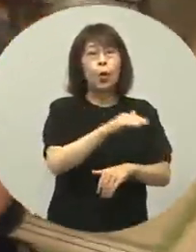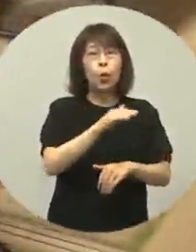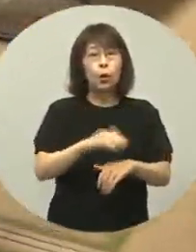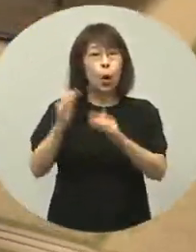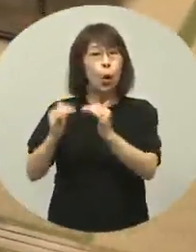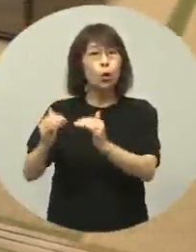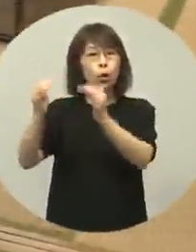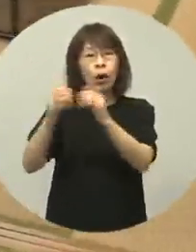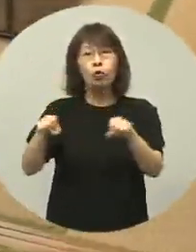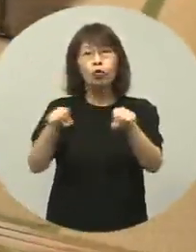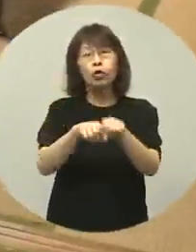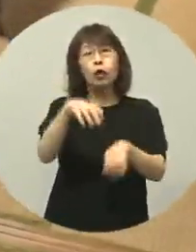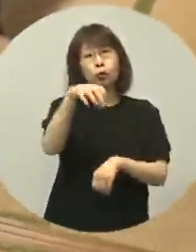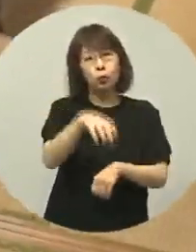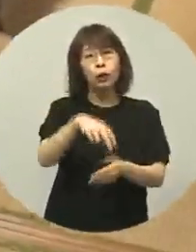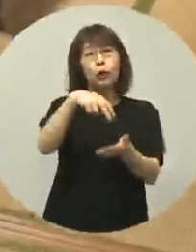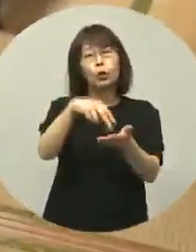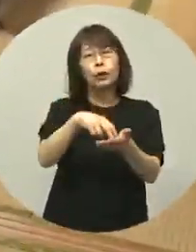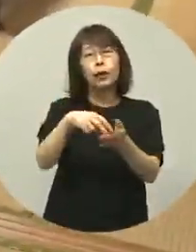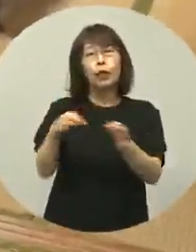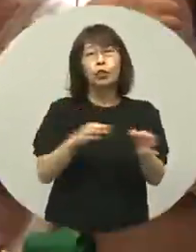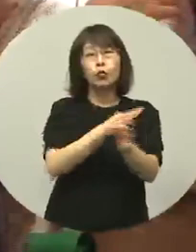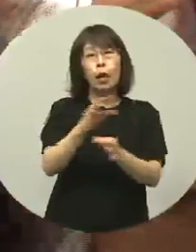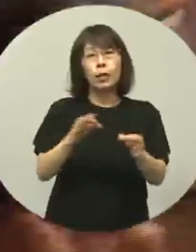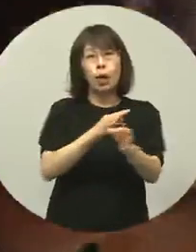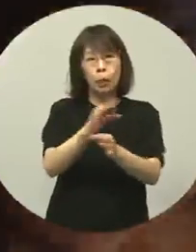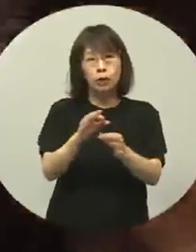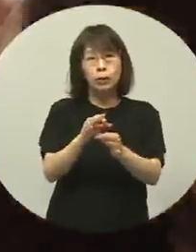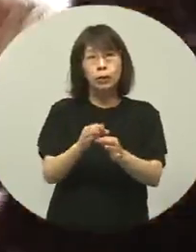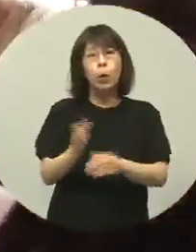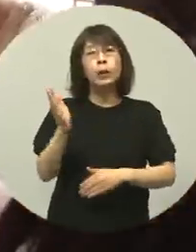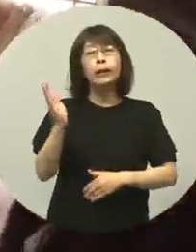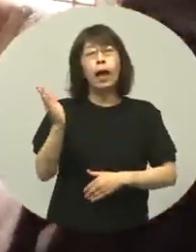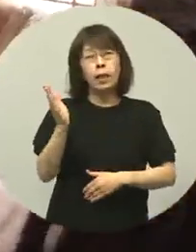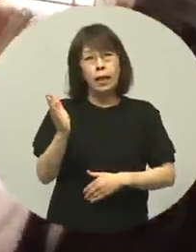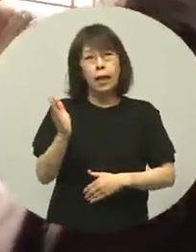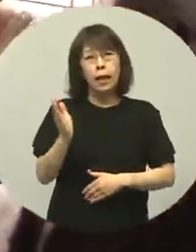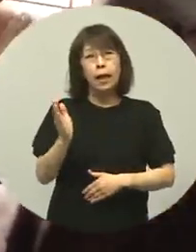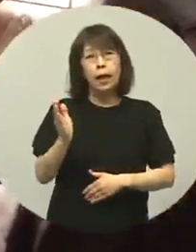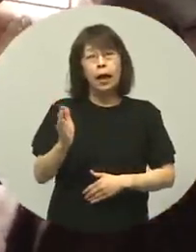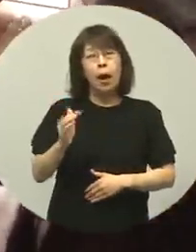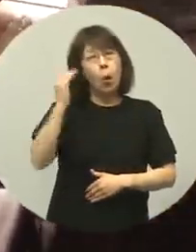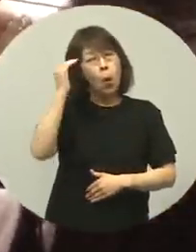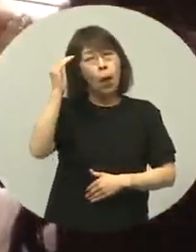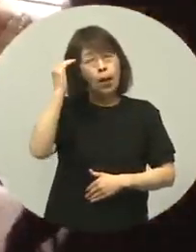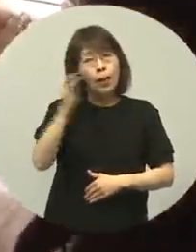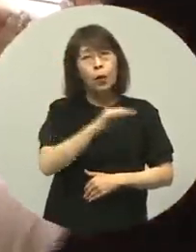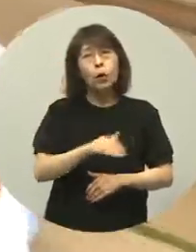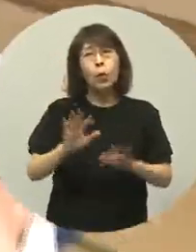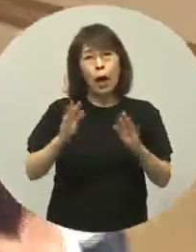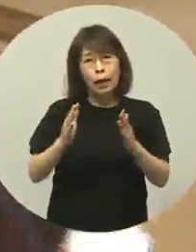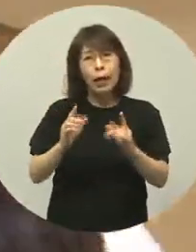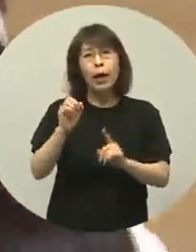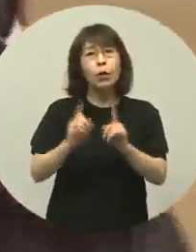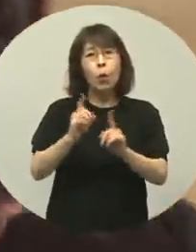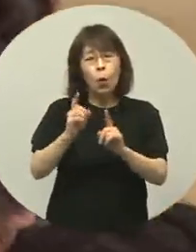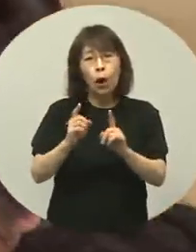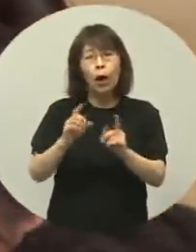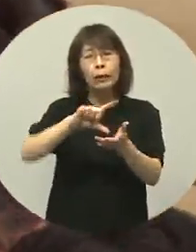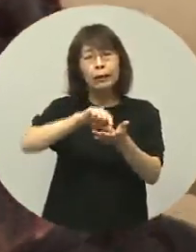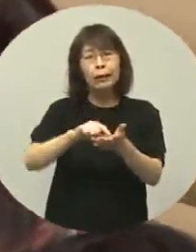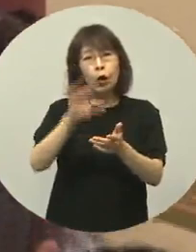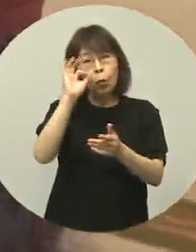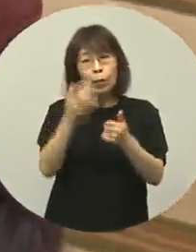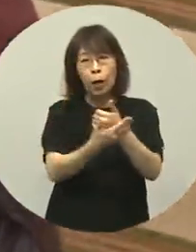運営している場所です。こちらで樋口さんは、困っている子どもたちがいないか地域を見守りに来ています